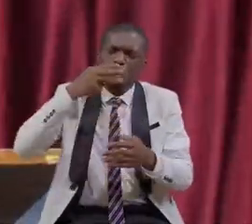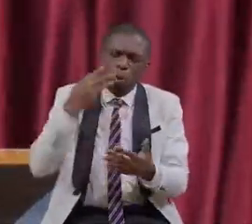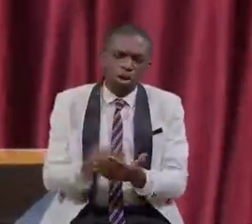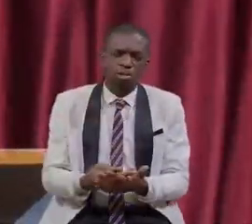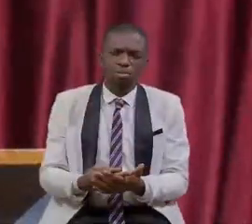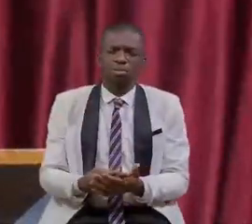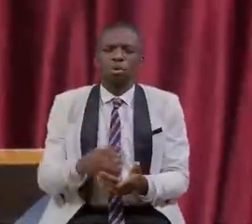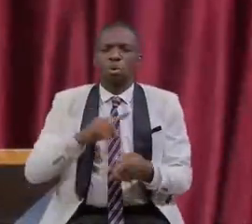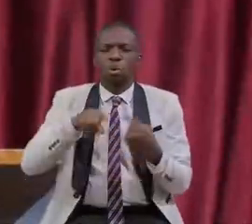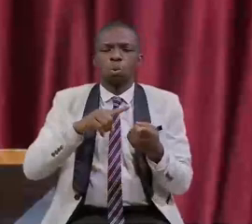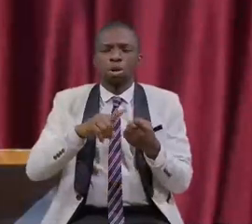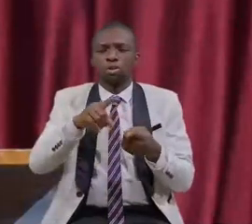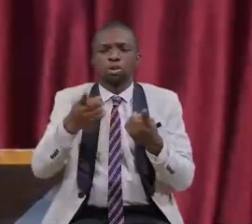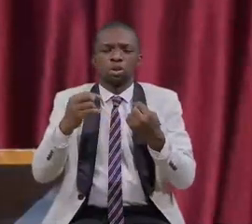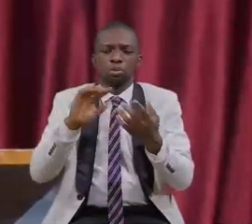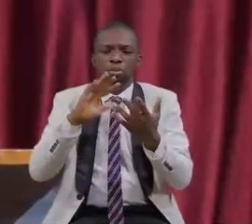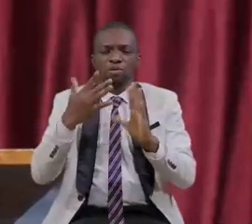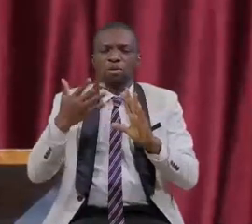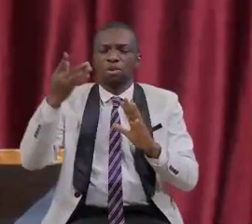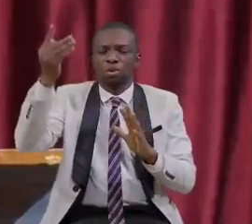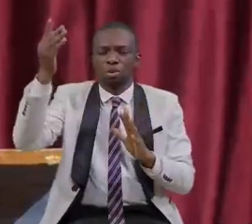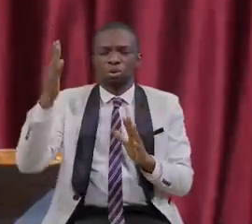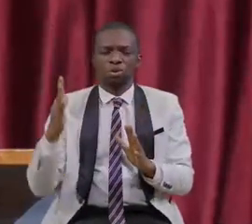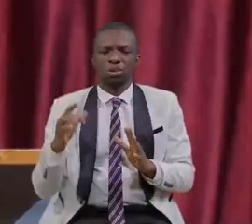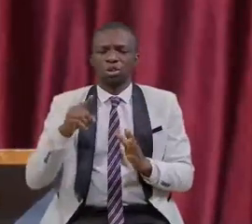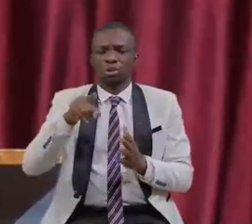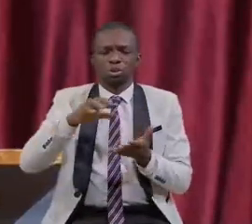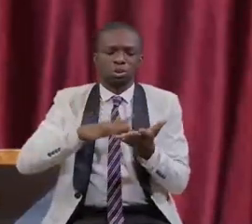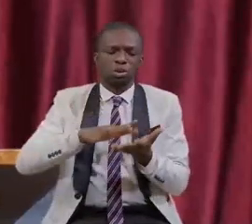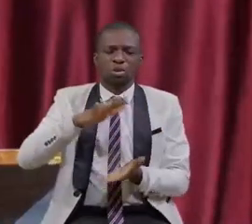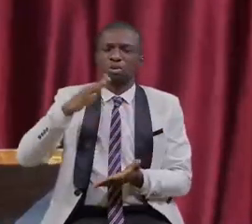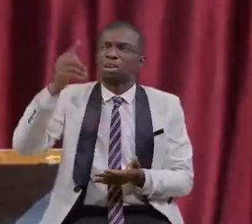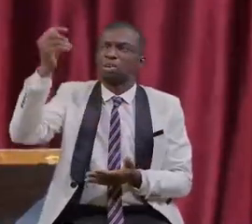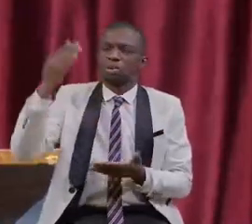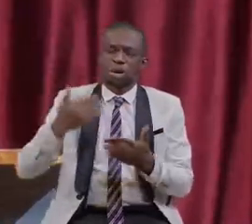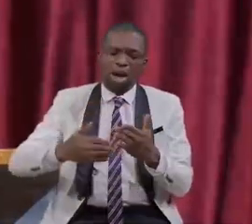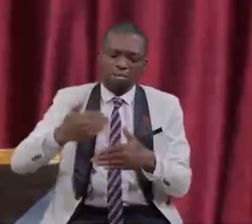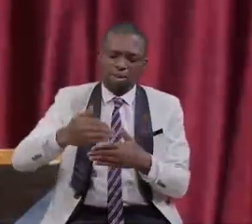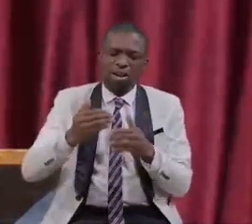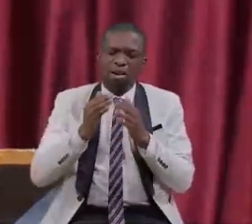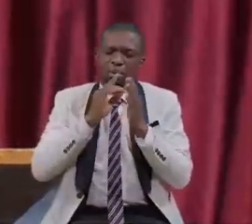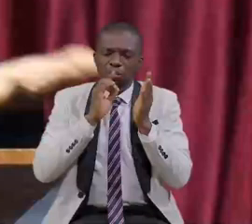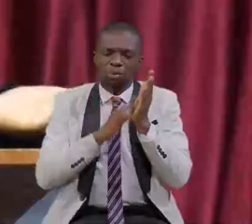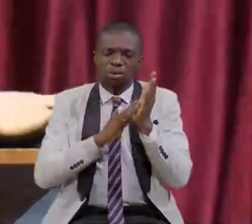Dieu, après l'avoir glorifié, après l'avoir exalté,